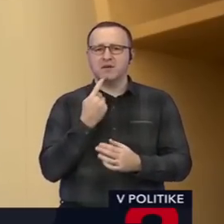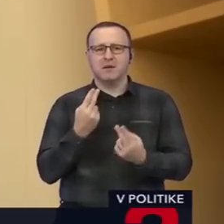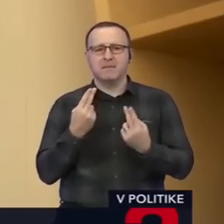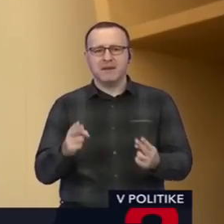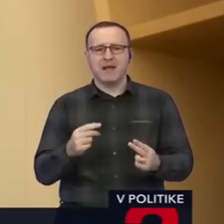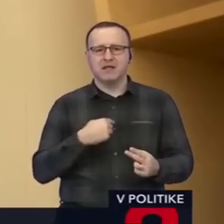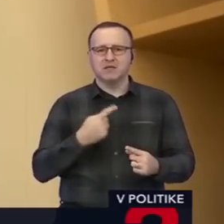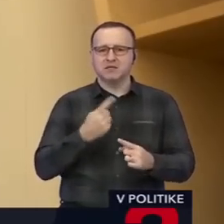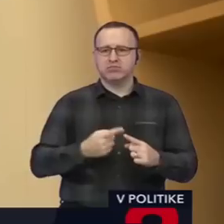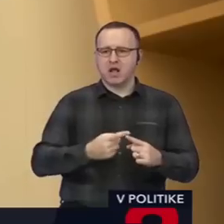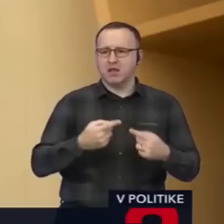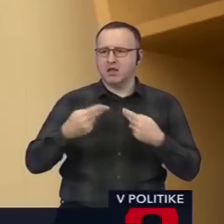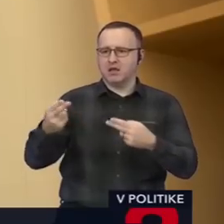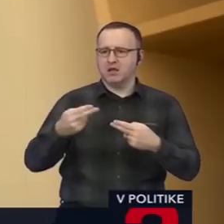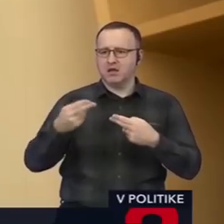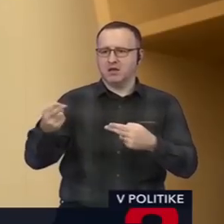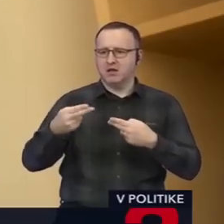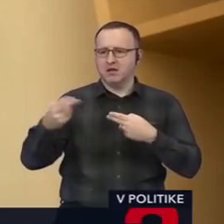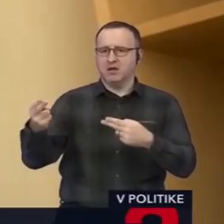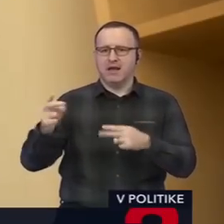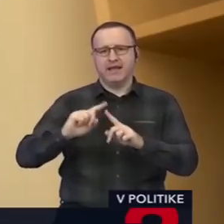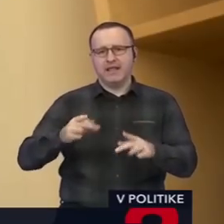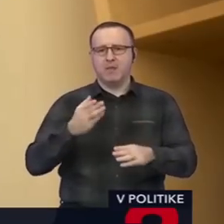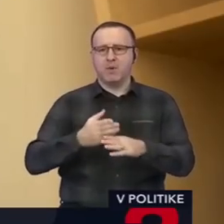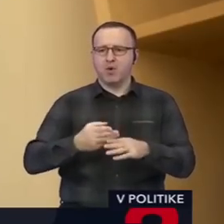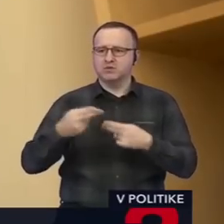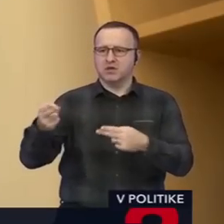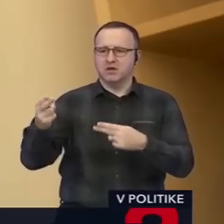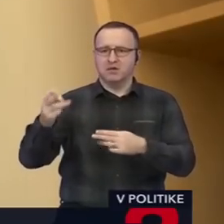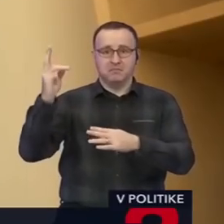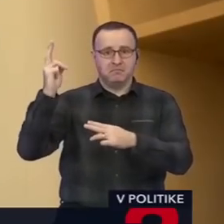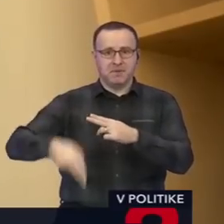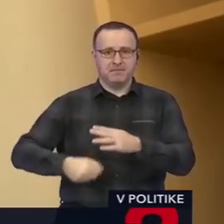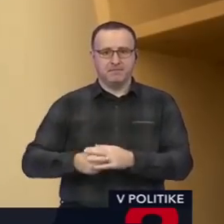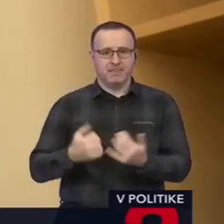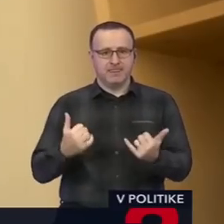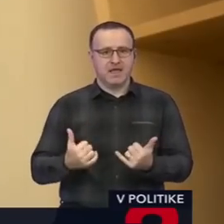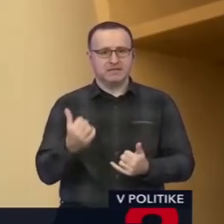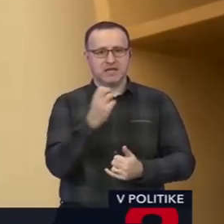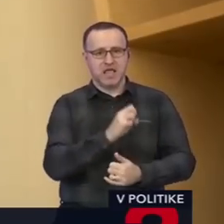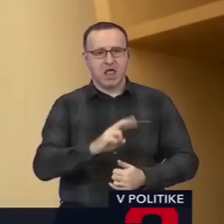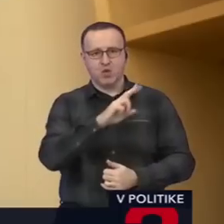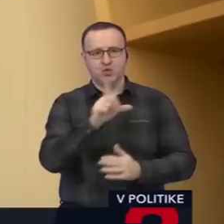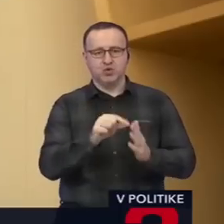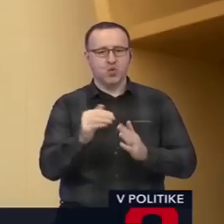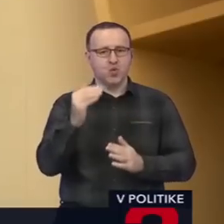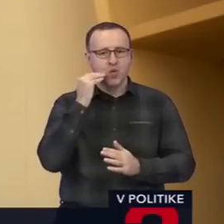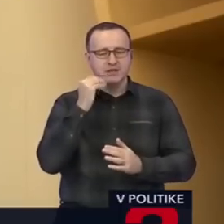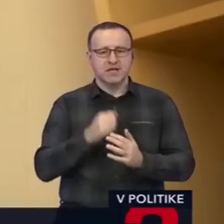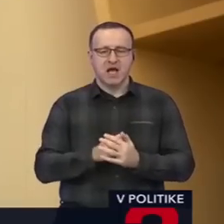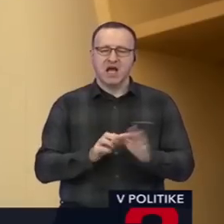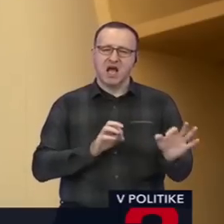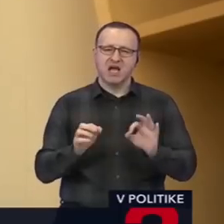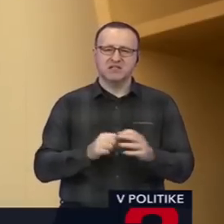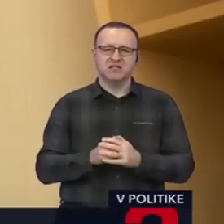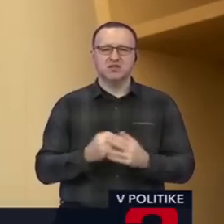održeme dodávky zbraní a inej pomoci, to nie sú len zbranie, dnes napríklad Európska únia platí a spolu so Spojenými štátmi platia v polovici asi tak